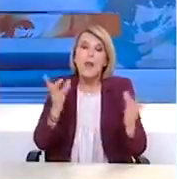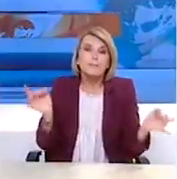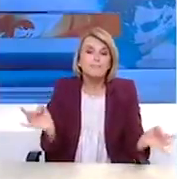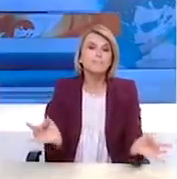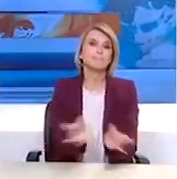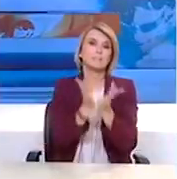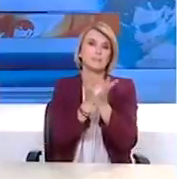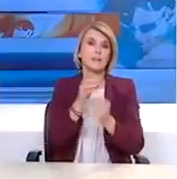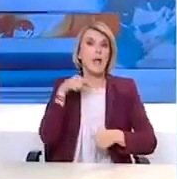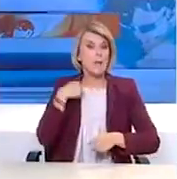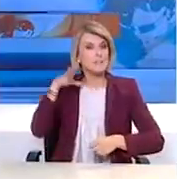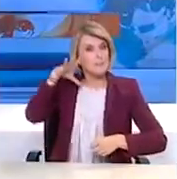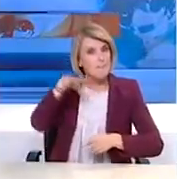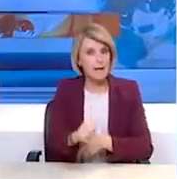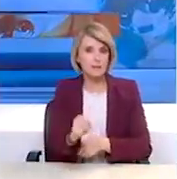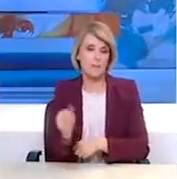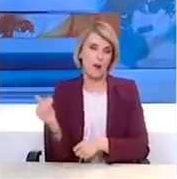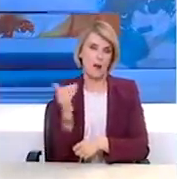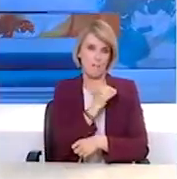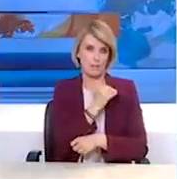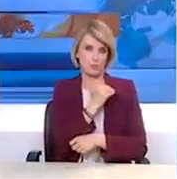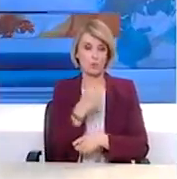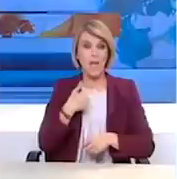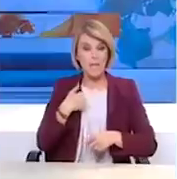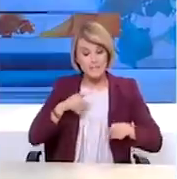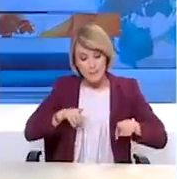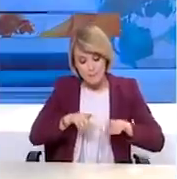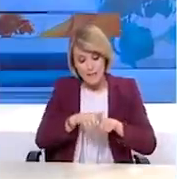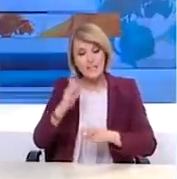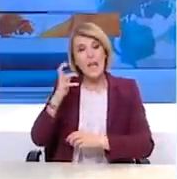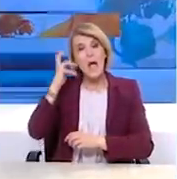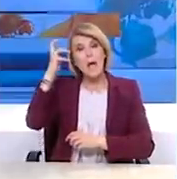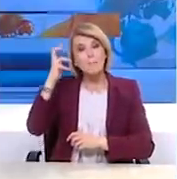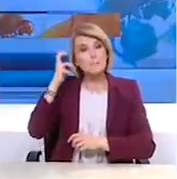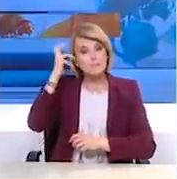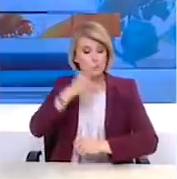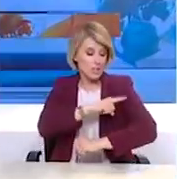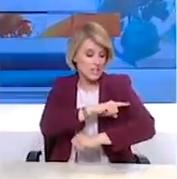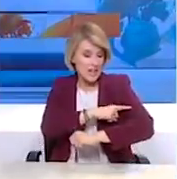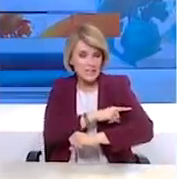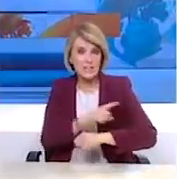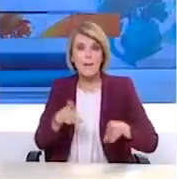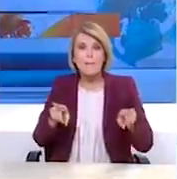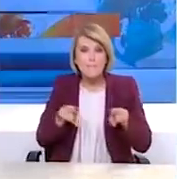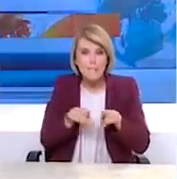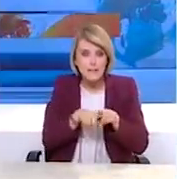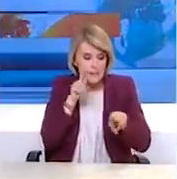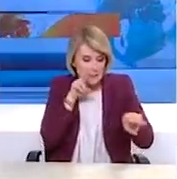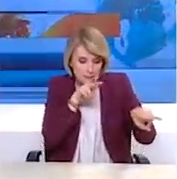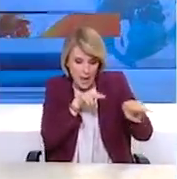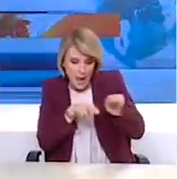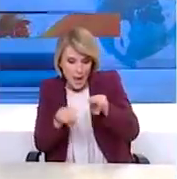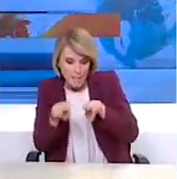Συνεχίζουμε σε συνεργασία με την επιστημονική κοινότητα και τις αρχές αυτοδιοικητικές στην περιοχή τη στενή επιτήρηση περιοχής και αν